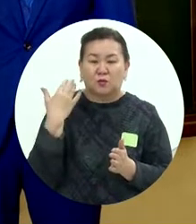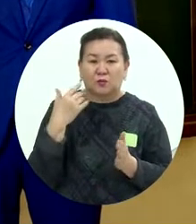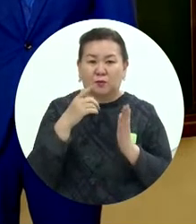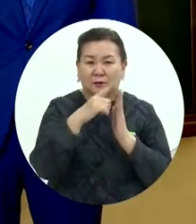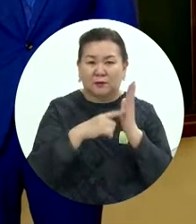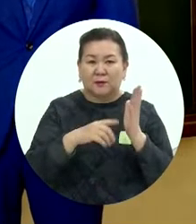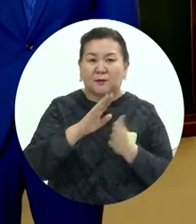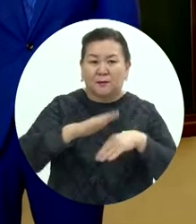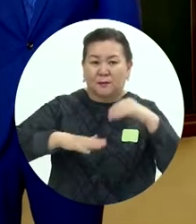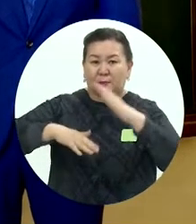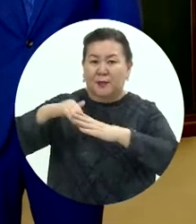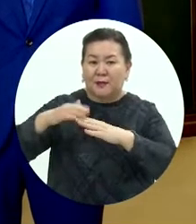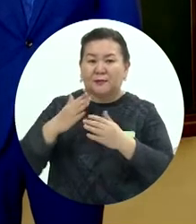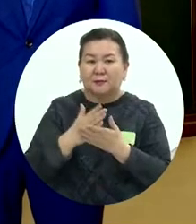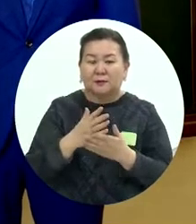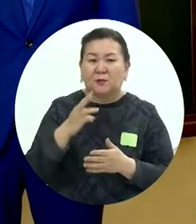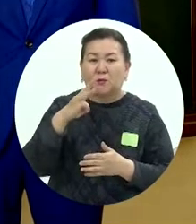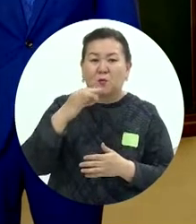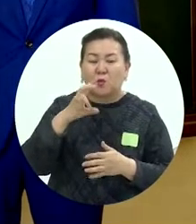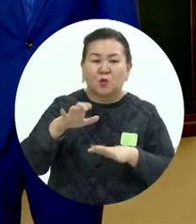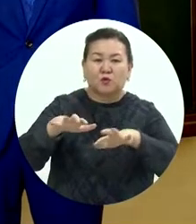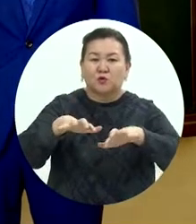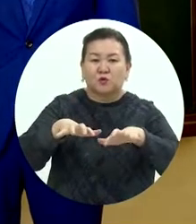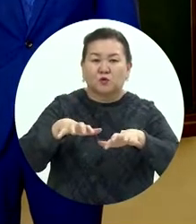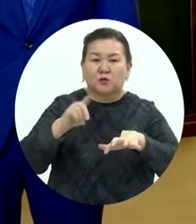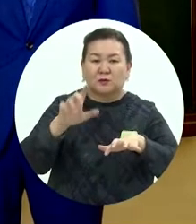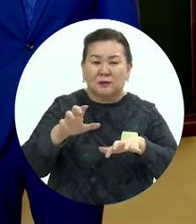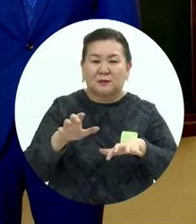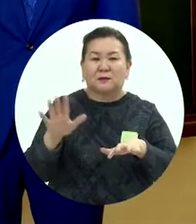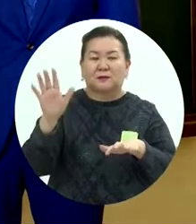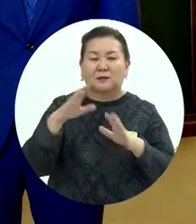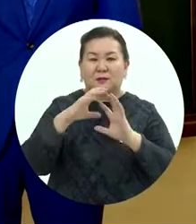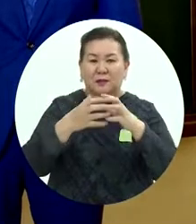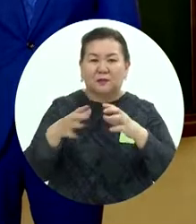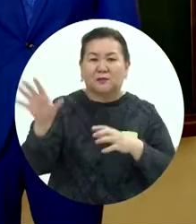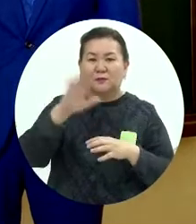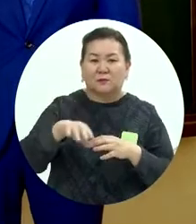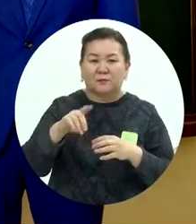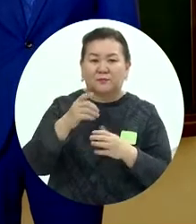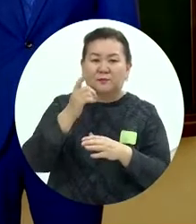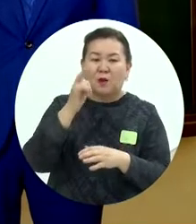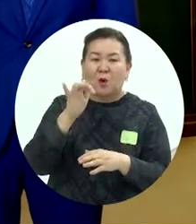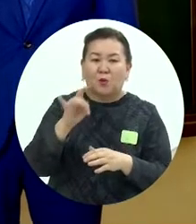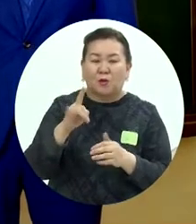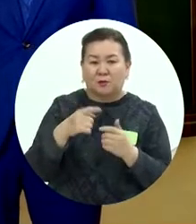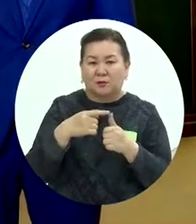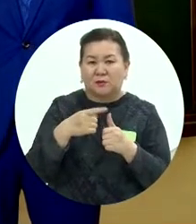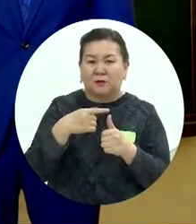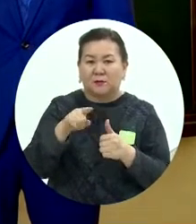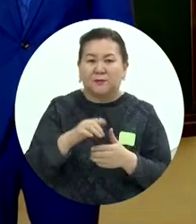цас мөс байдлаар оршдог. Мөнх цас мөс байдлаар буюу хатуу хэлбэрээр оршиж байгаа дэлхийн энэ бүрхүүлийг хёносфер гэж нэрлэдэг